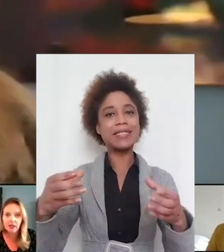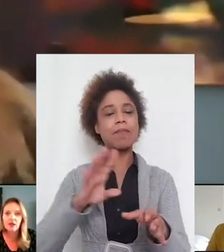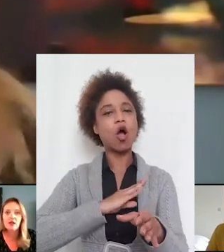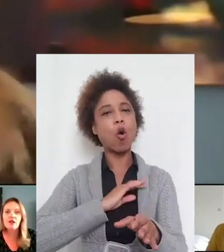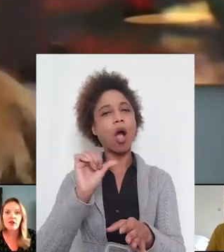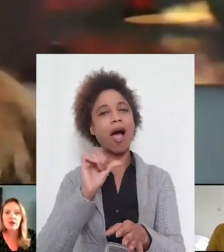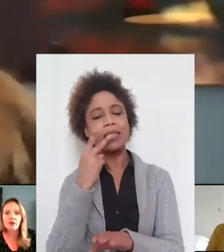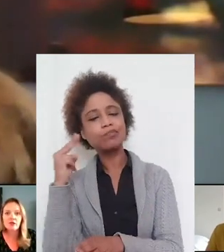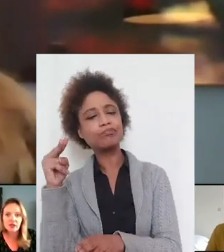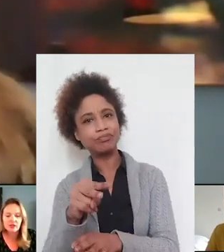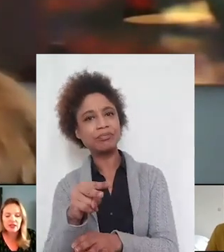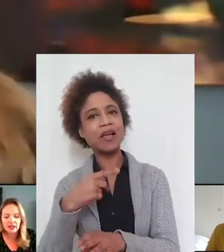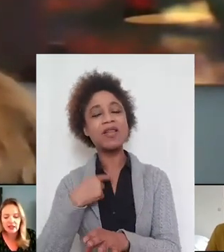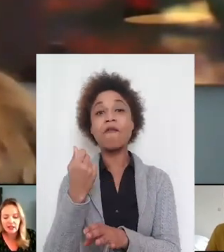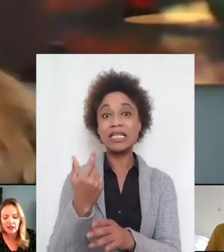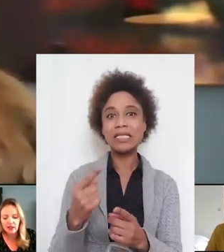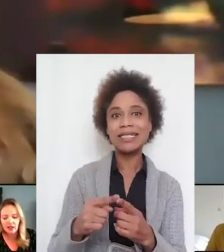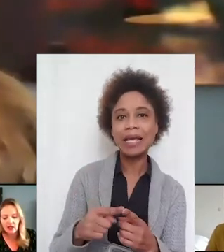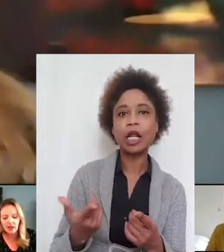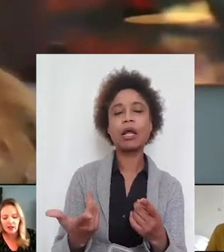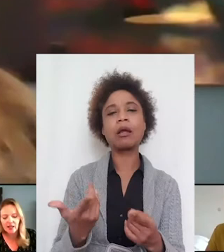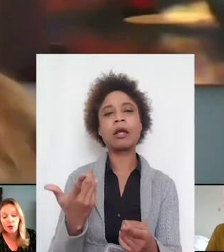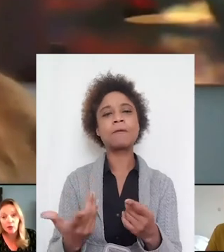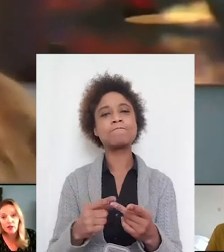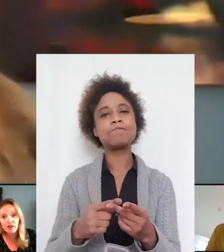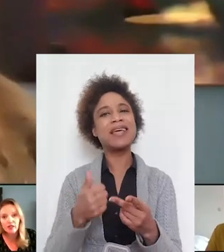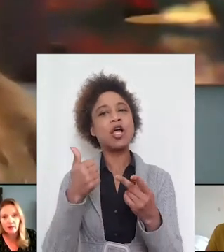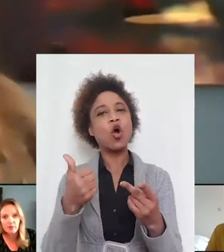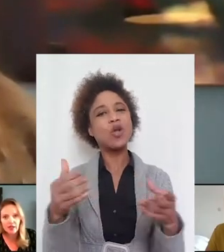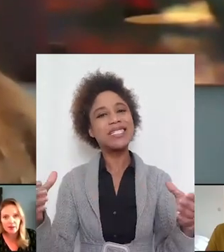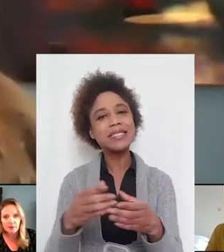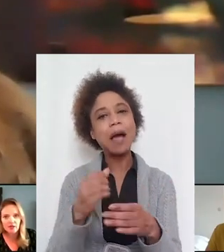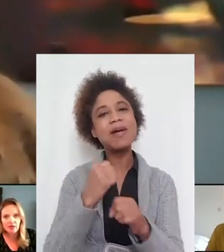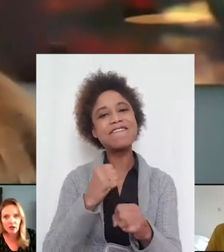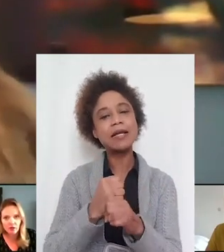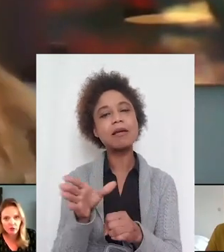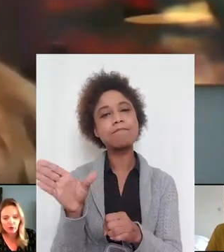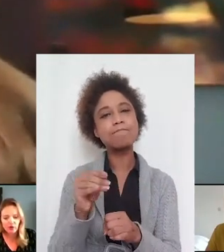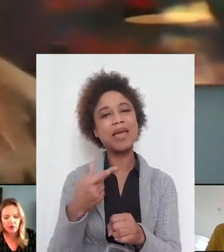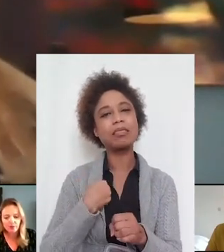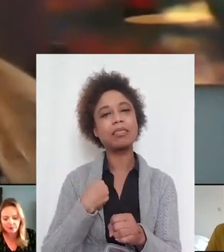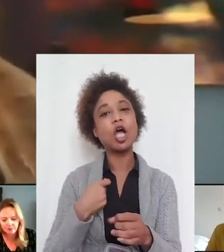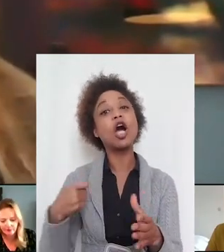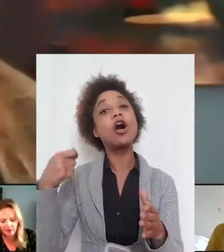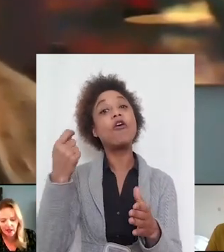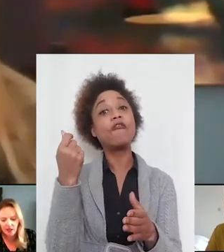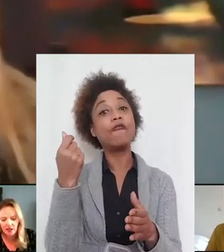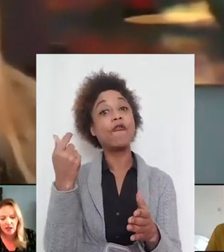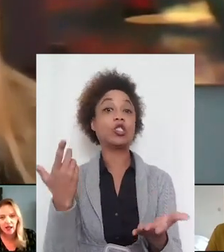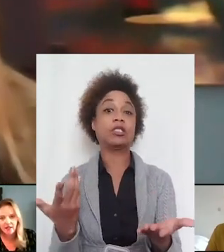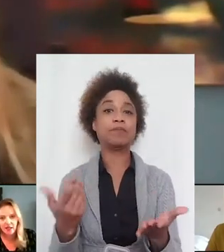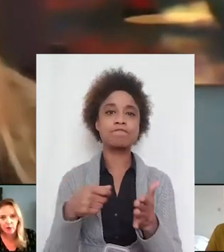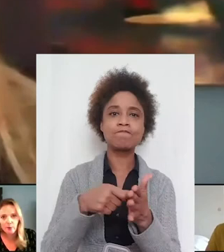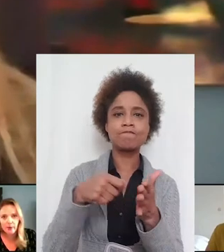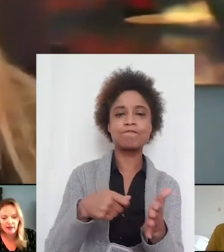benadering van financiering en een goede samenwerking met alle fondsen.